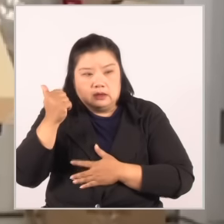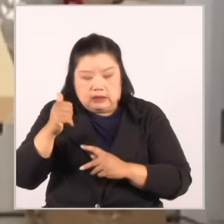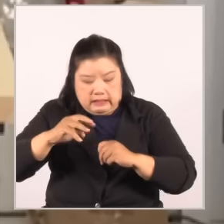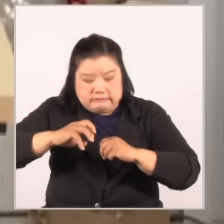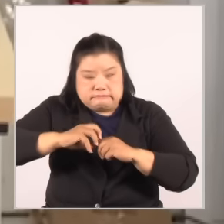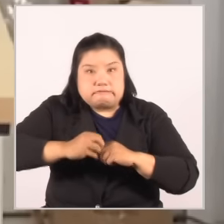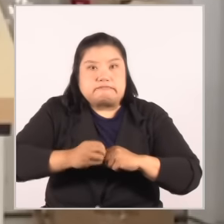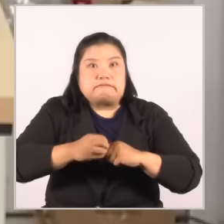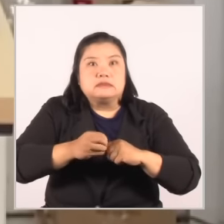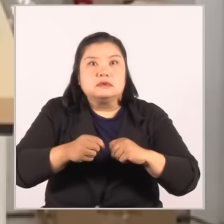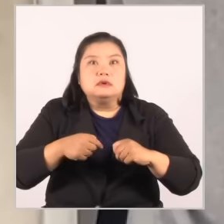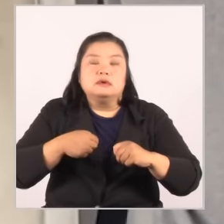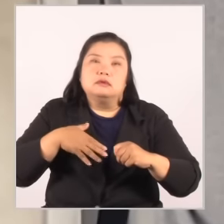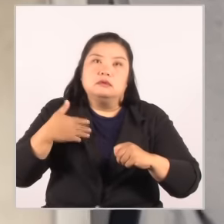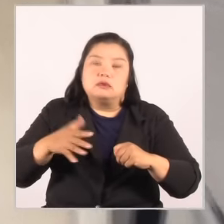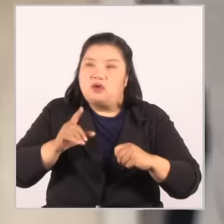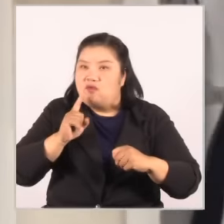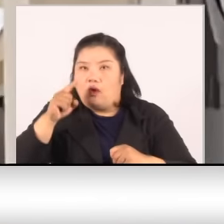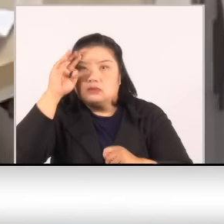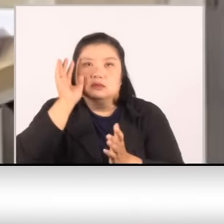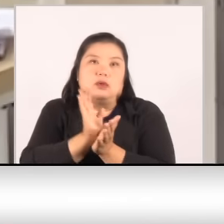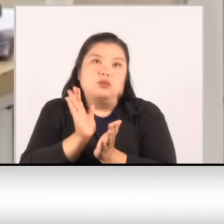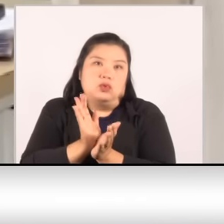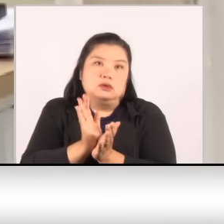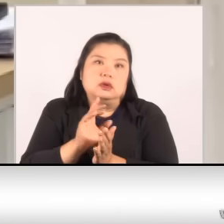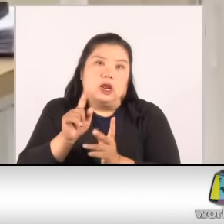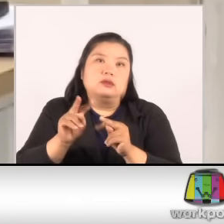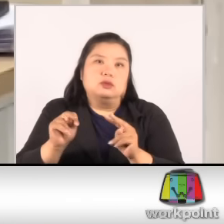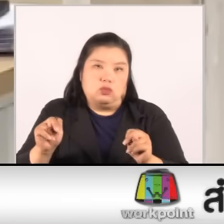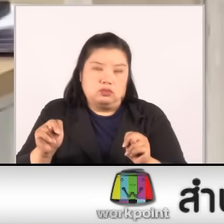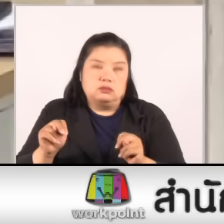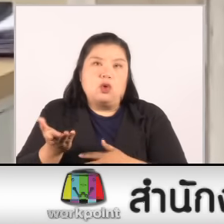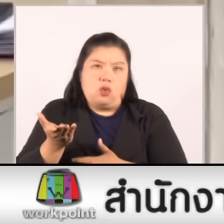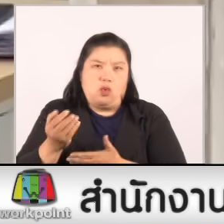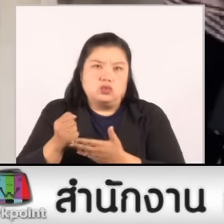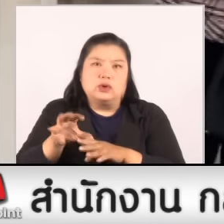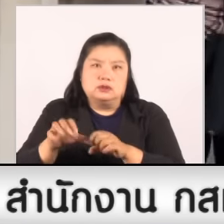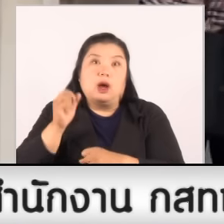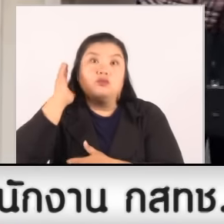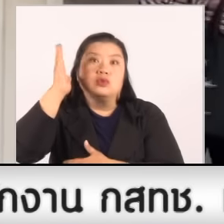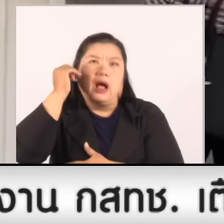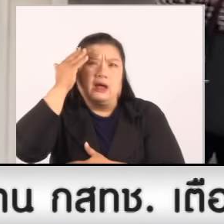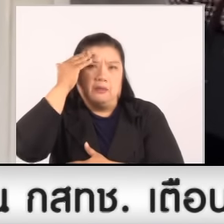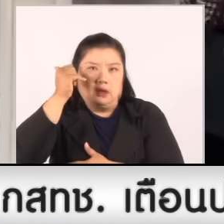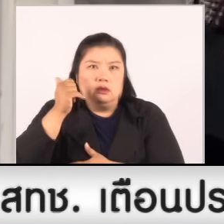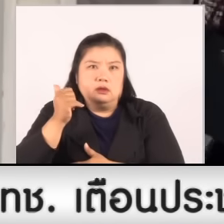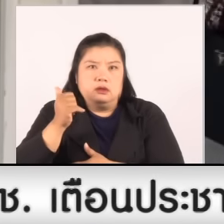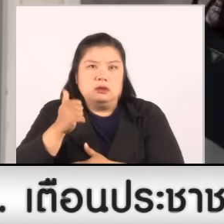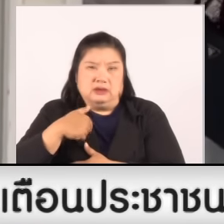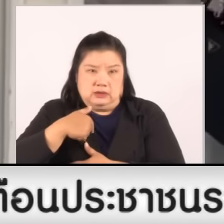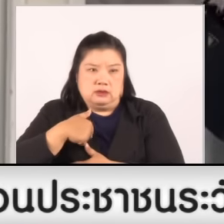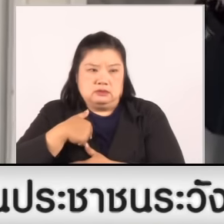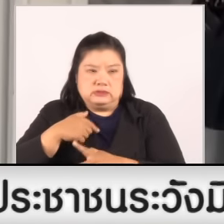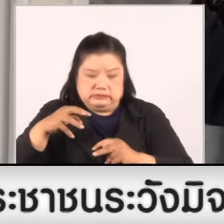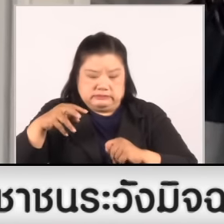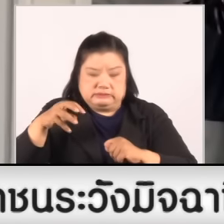ที่ตำรวจรัตนาธิเบศรนะโรงพักรัตนาธิเบศรเนี่ยอยากจะให้ติดตามเนี่ยตัวคนก่อเหตุเธอรู้ชื่อเ